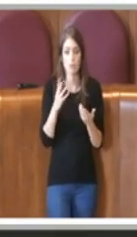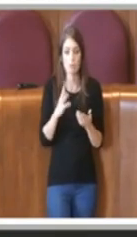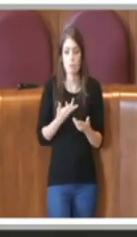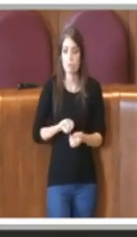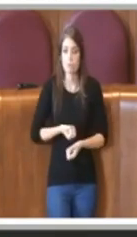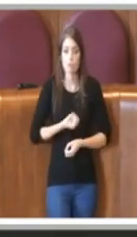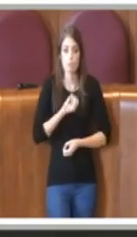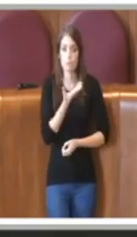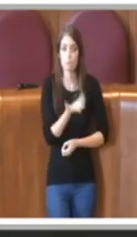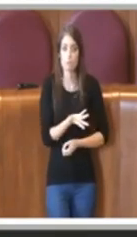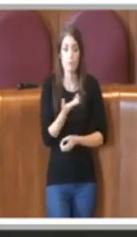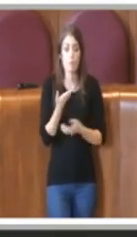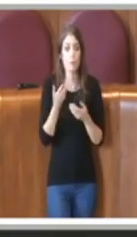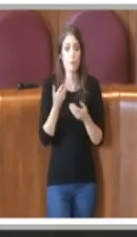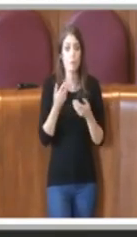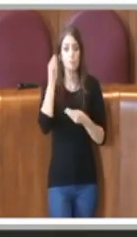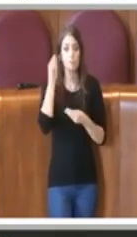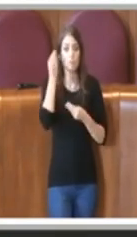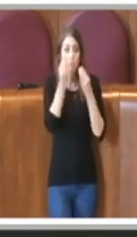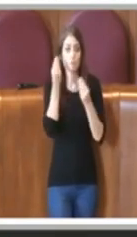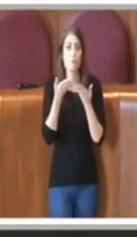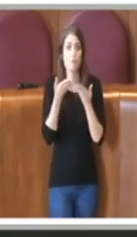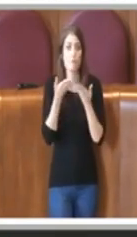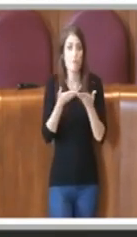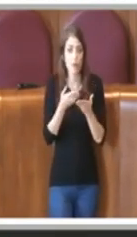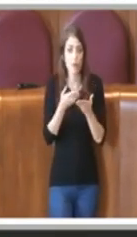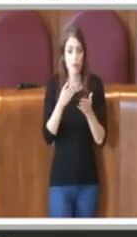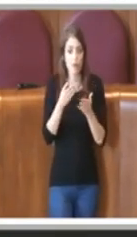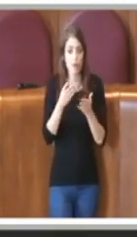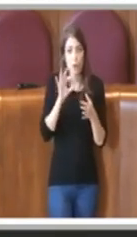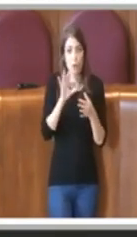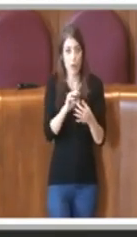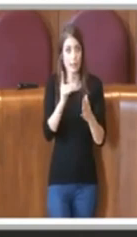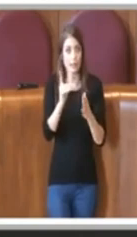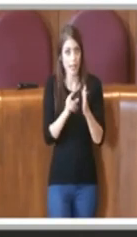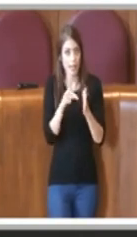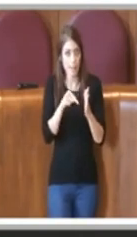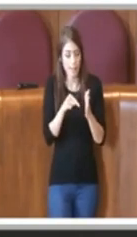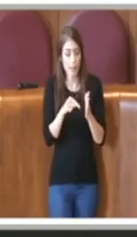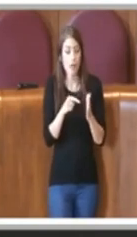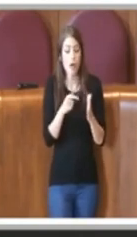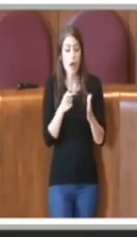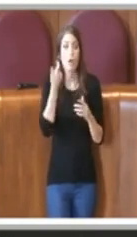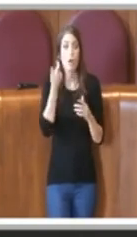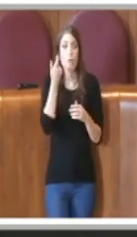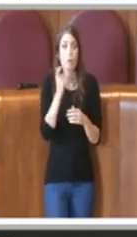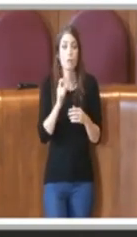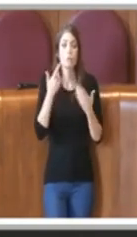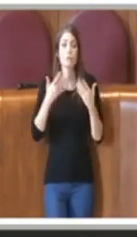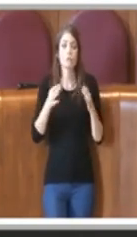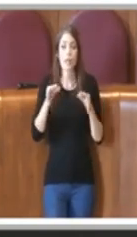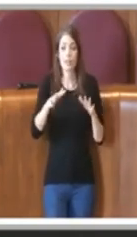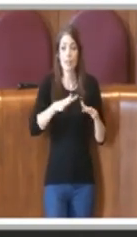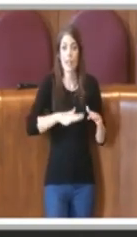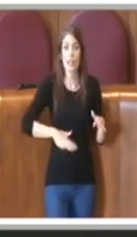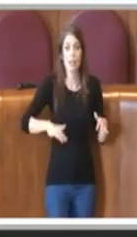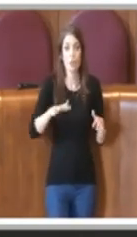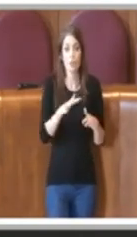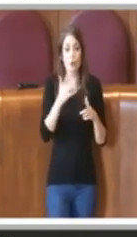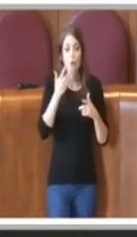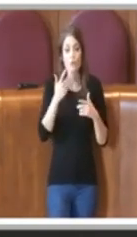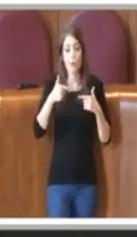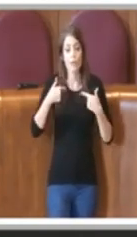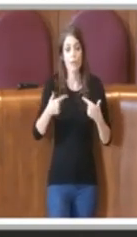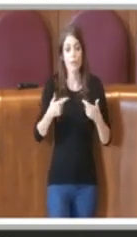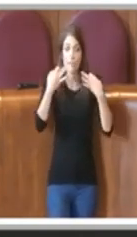nell'esprimere parere favorevole sulla delibera, sia perché appunto si portano sul territorio presidi per la sicurezza